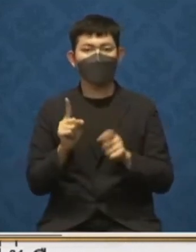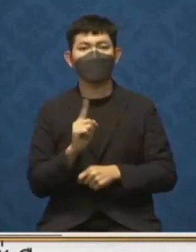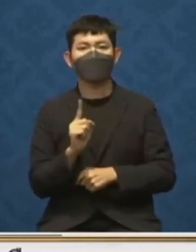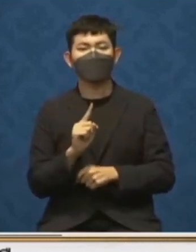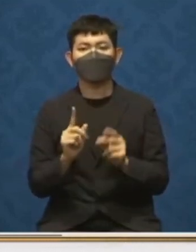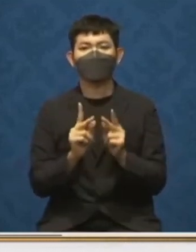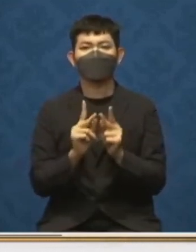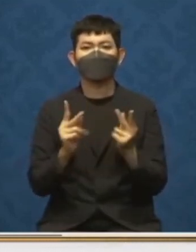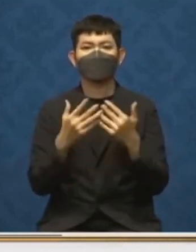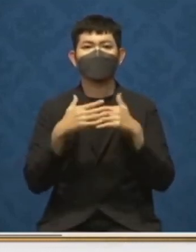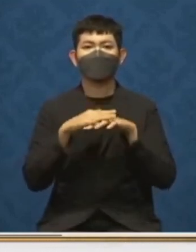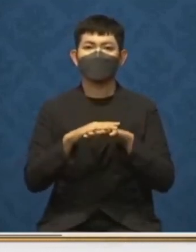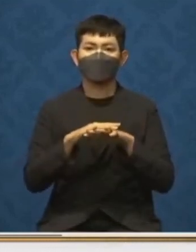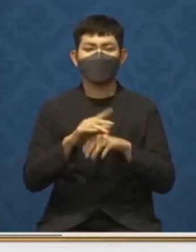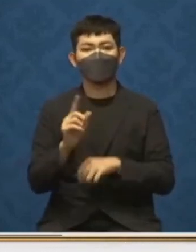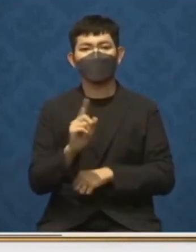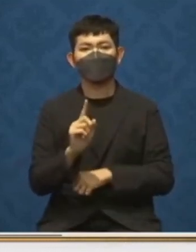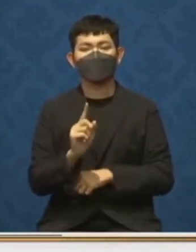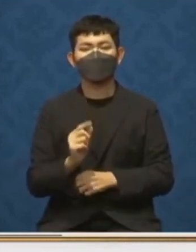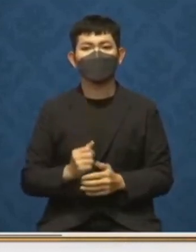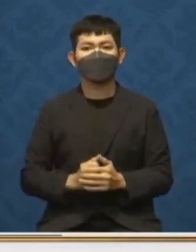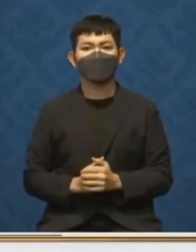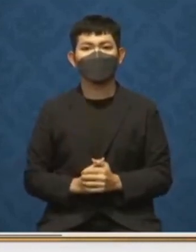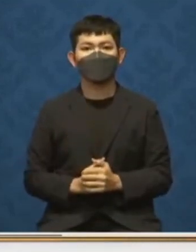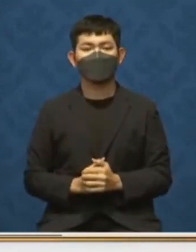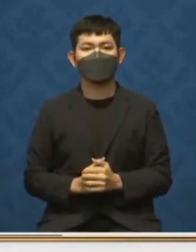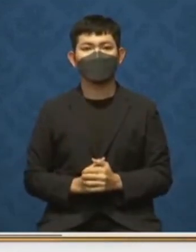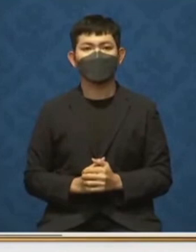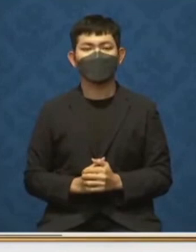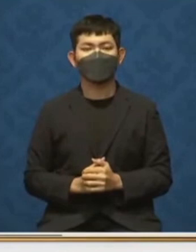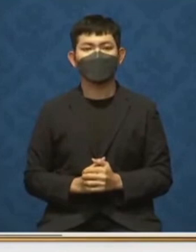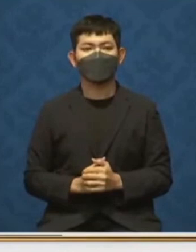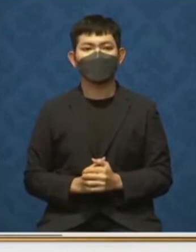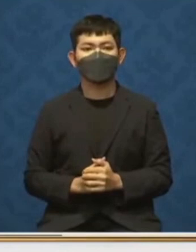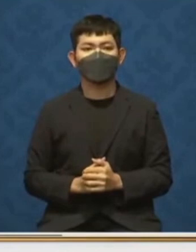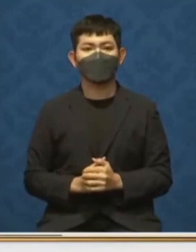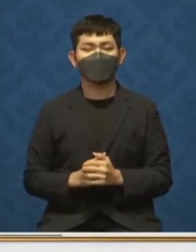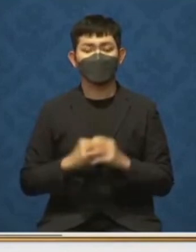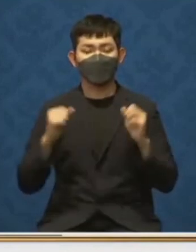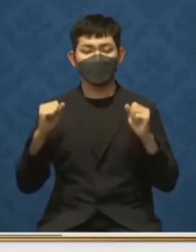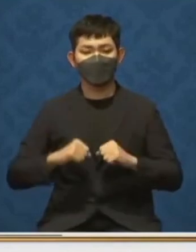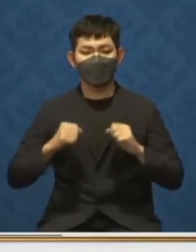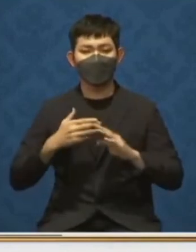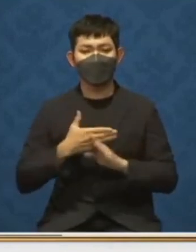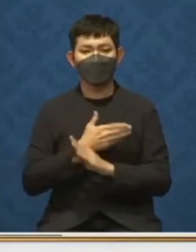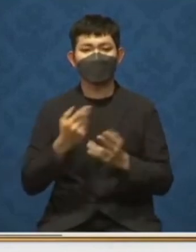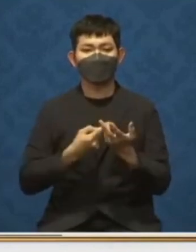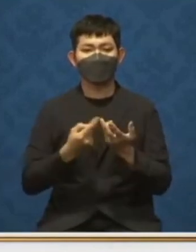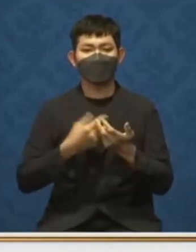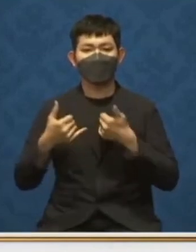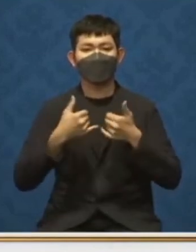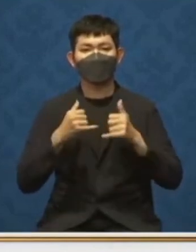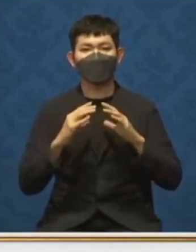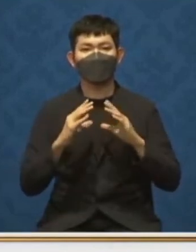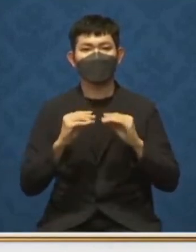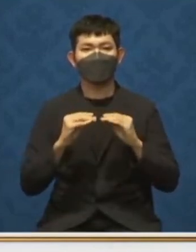มการร่วมหรือไม่ก่อนลงมติผมขอตรวจสอบองค์ประชุมนะครับ